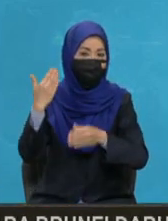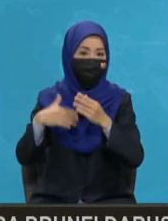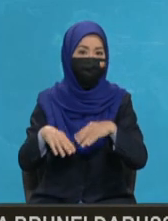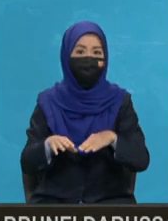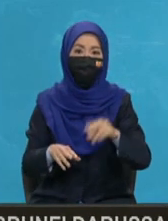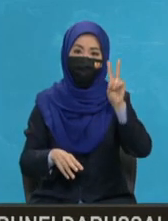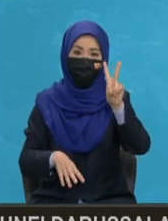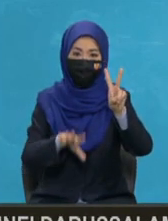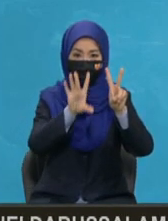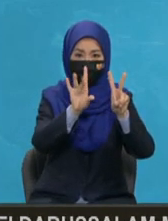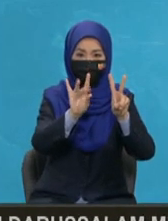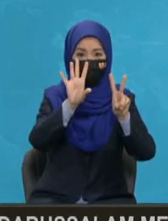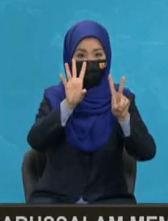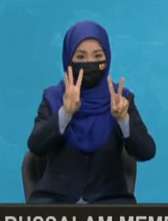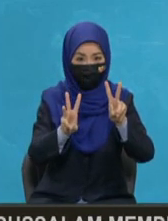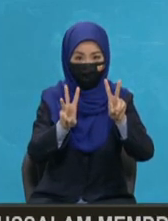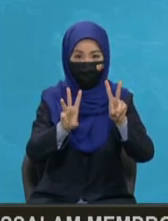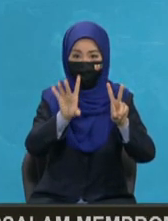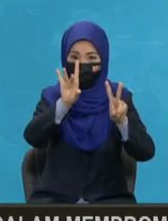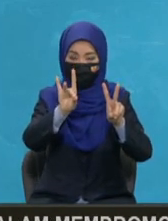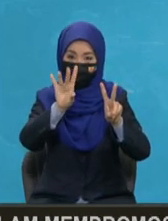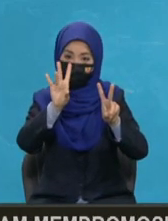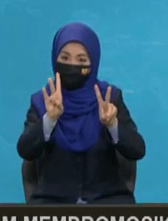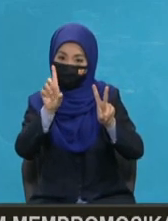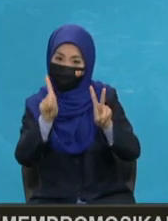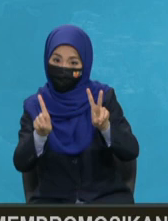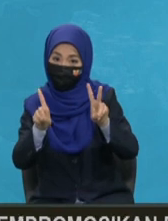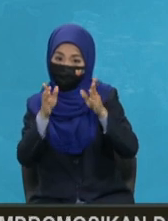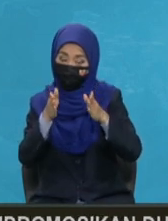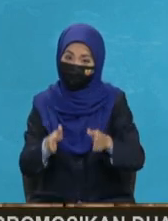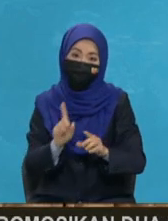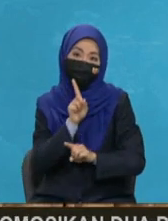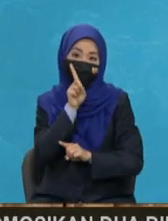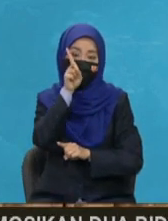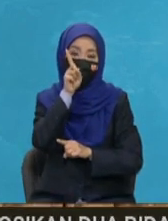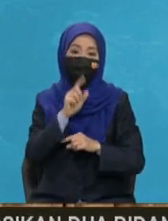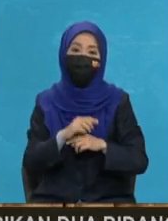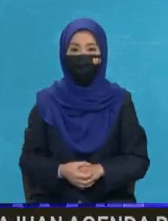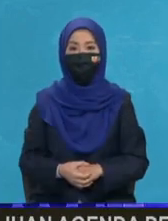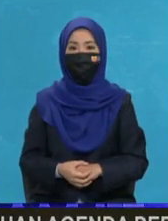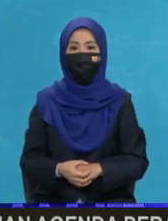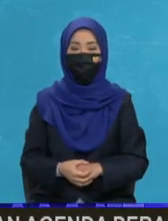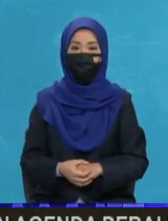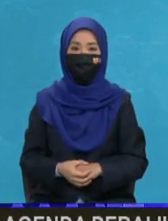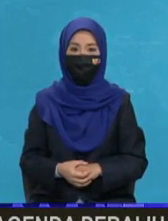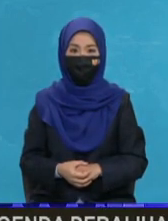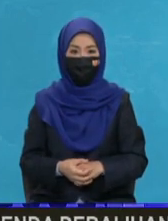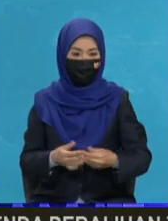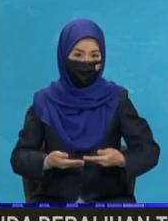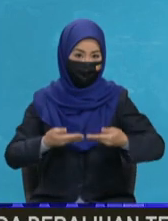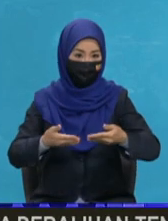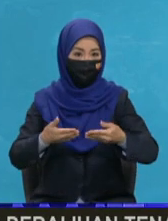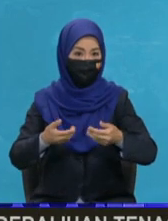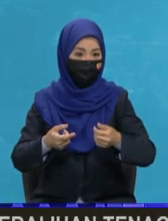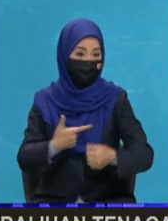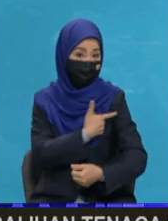kepada 286 ribu 871 ujian Hai pemberian